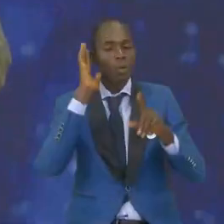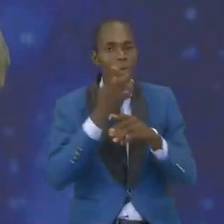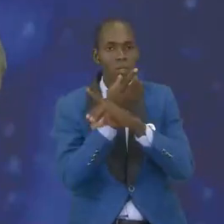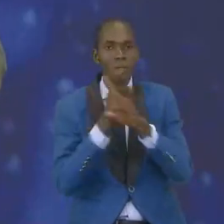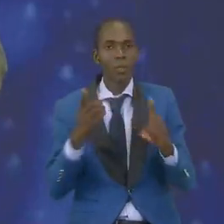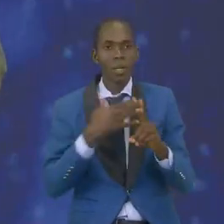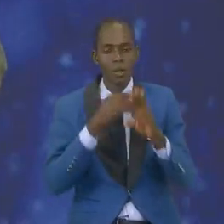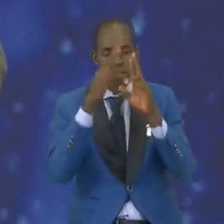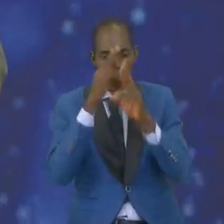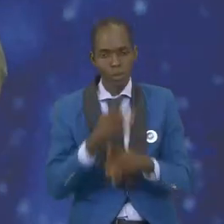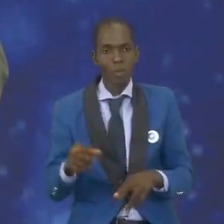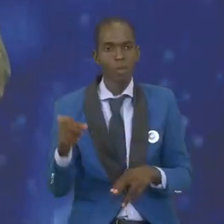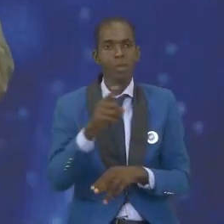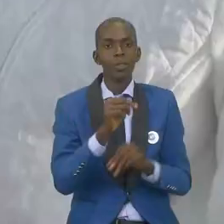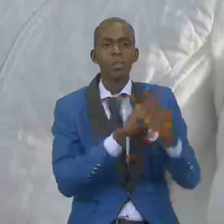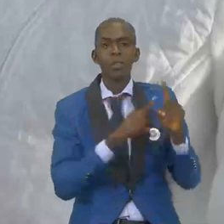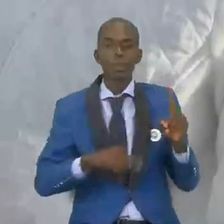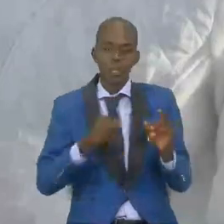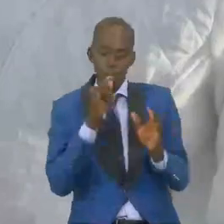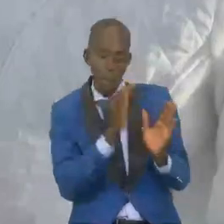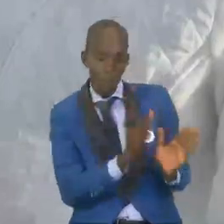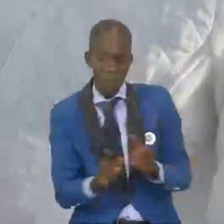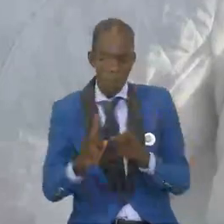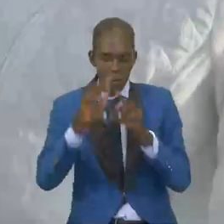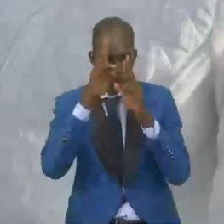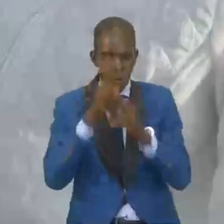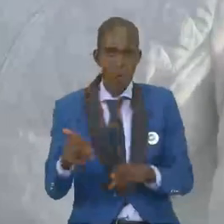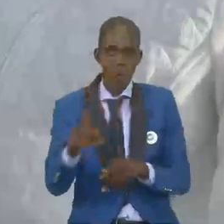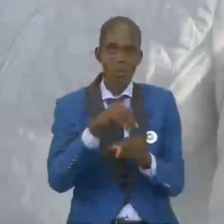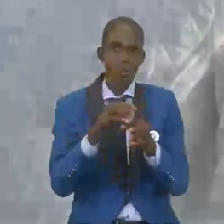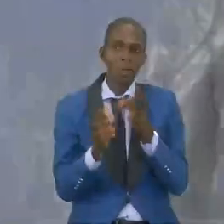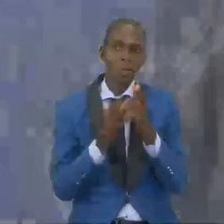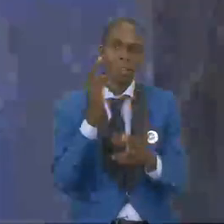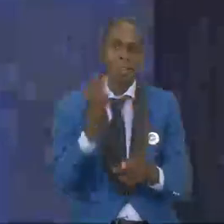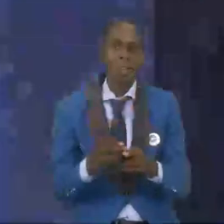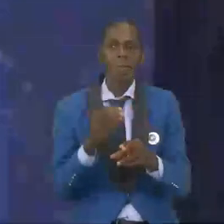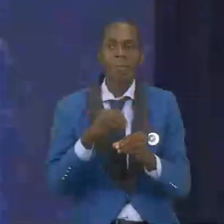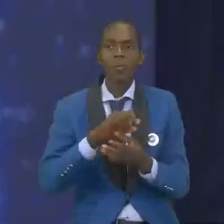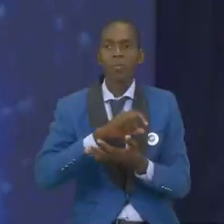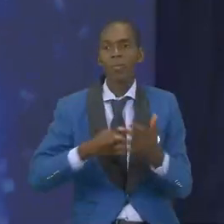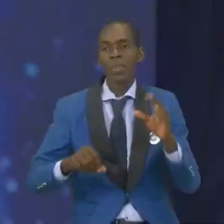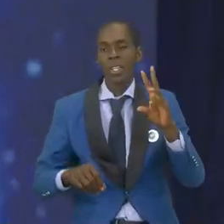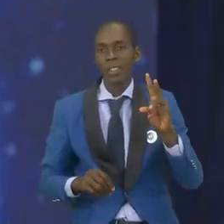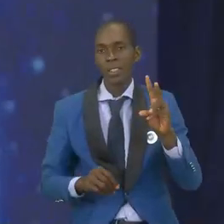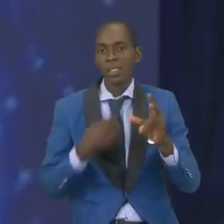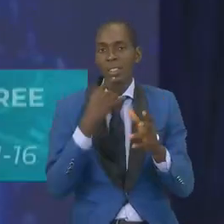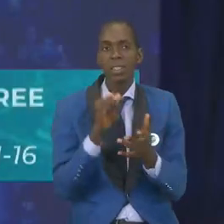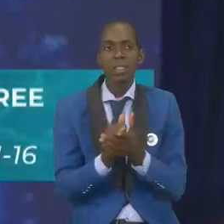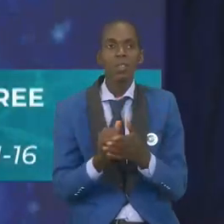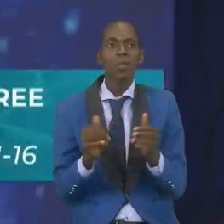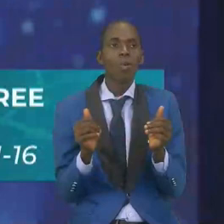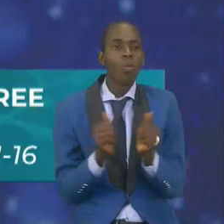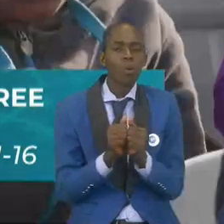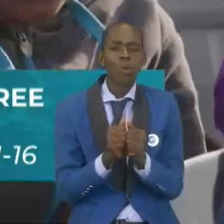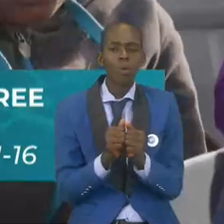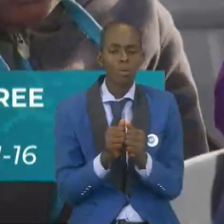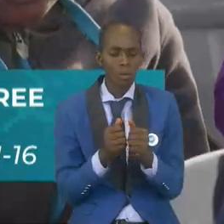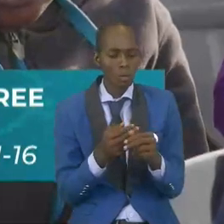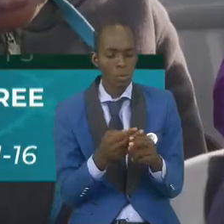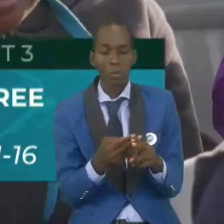Jésus. Je le délivrerai et je le glorifierai. Le ciel est sur le point de t'honorer maintenant. Verset